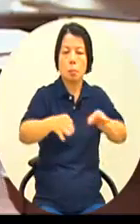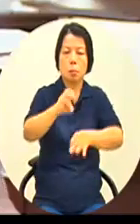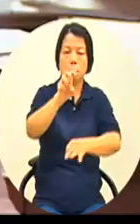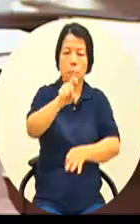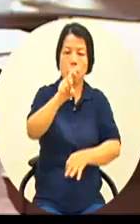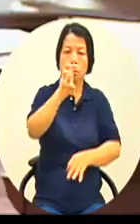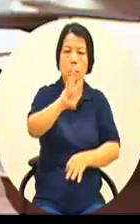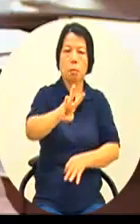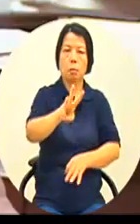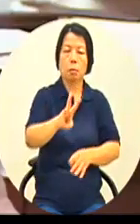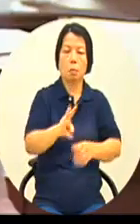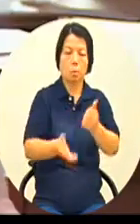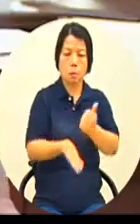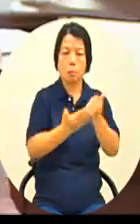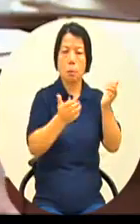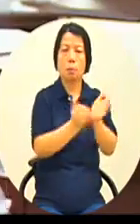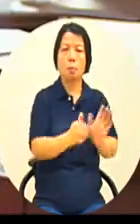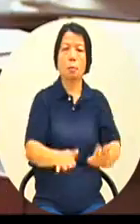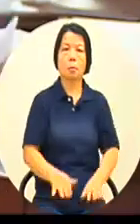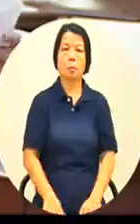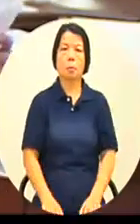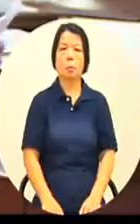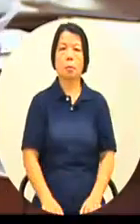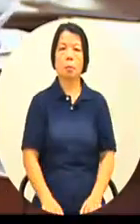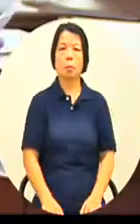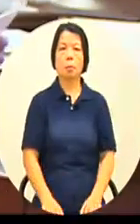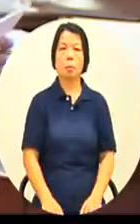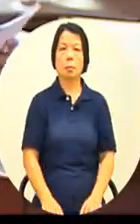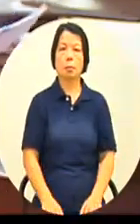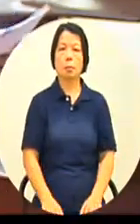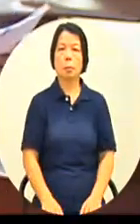吼，坦白讲对不对吼？包括迄个咱的